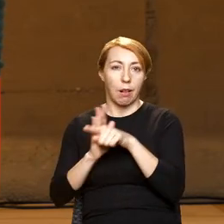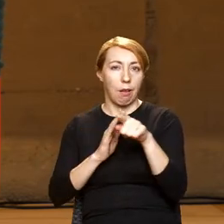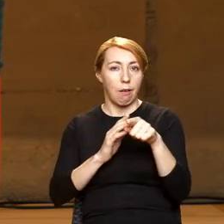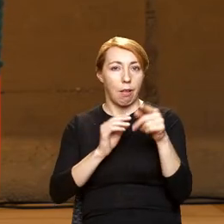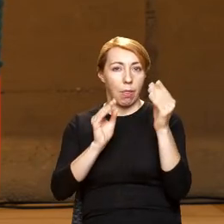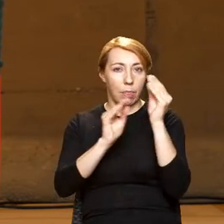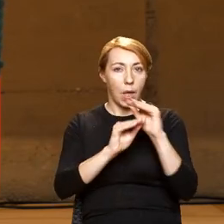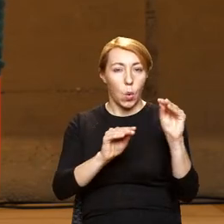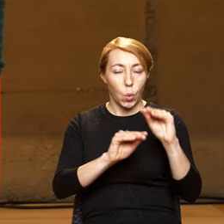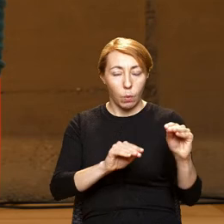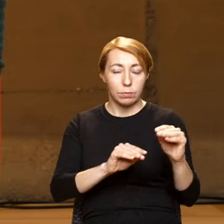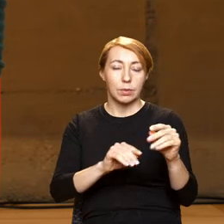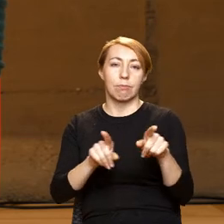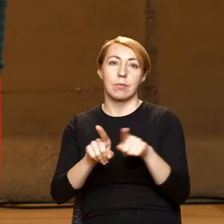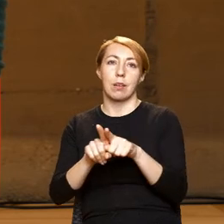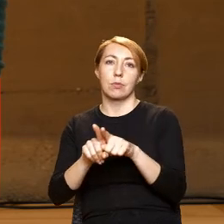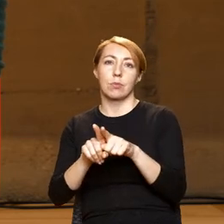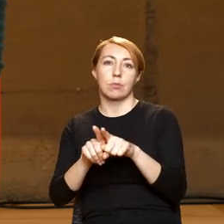naukowców, ale chcieliśmy właśnie,